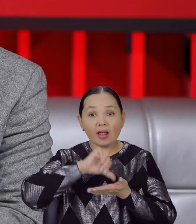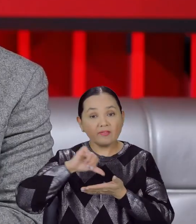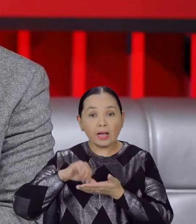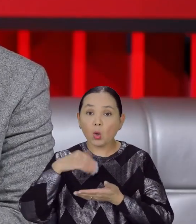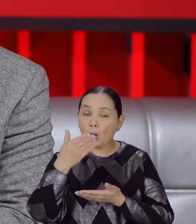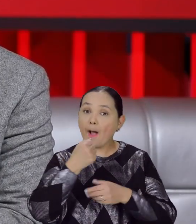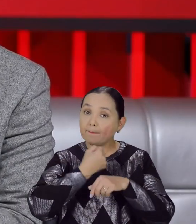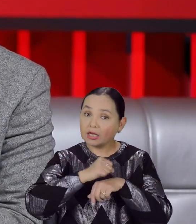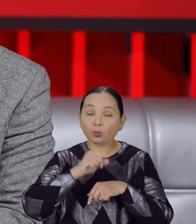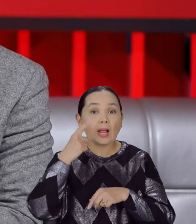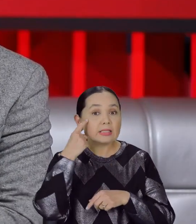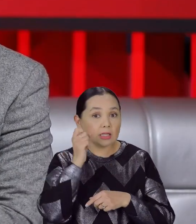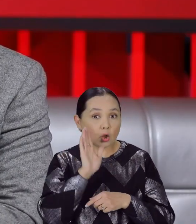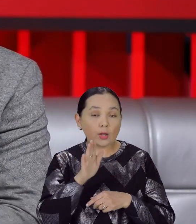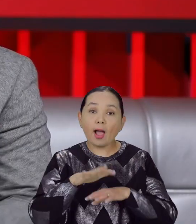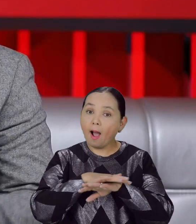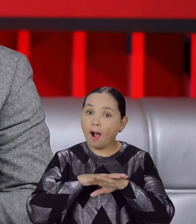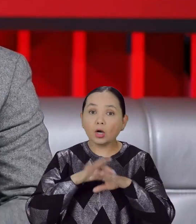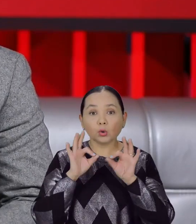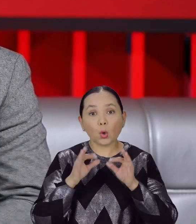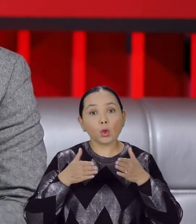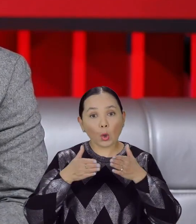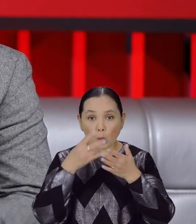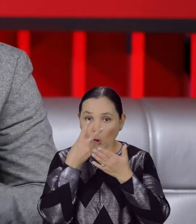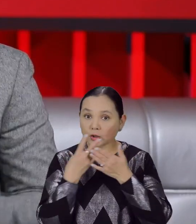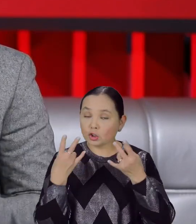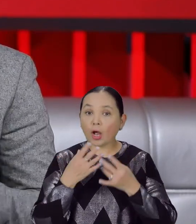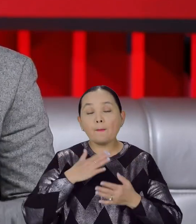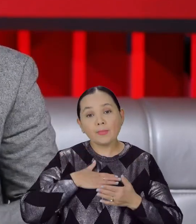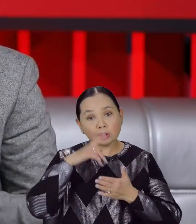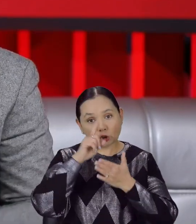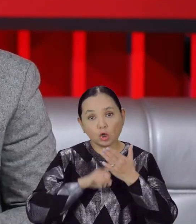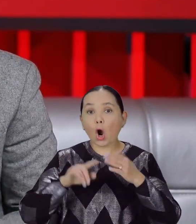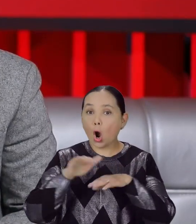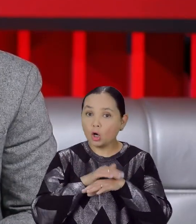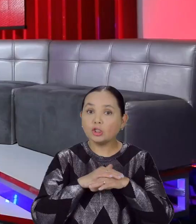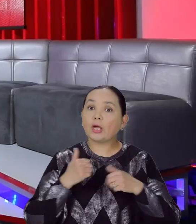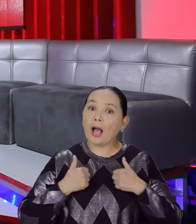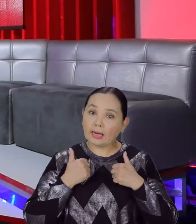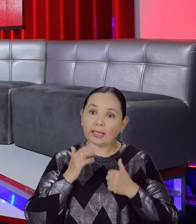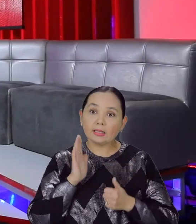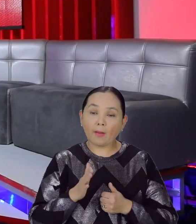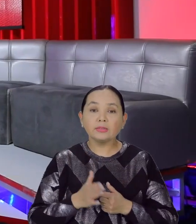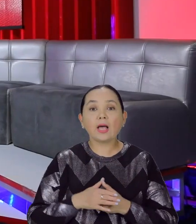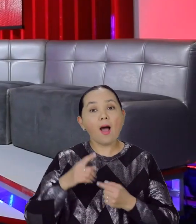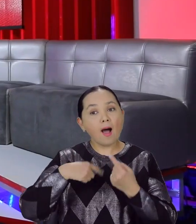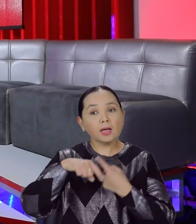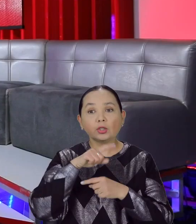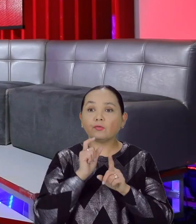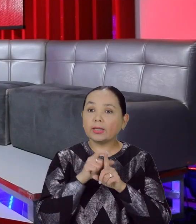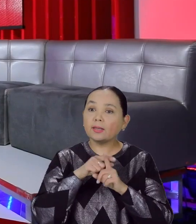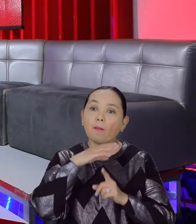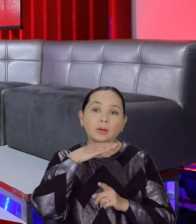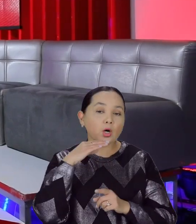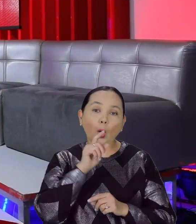vakillariga ularning majburiyatlarini eslatib qo'yish, aholiga esa to'g'ri yo'lni ko'rsatish uchun biz ishonchingizni oqlash uchun doim harakatdamiz. Atrofda gaplar